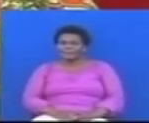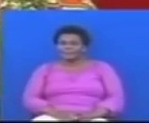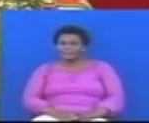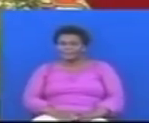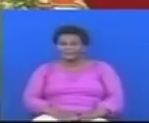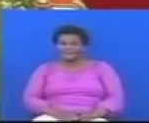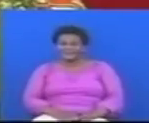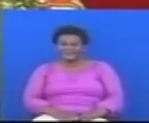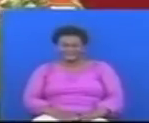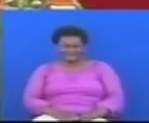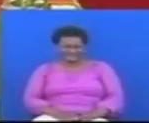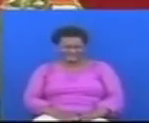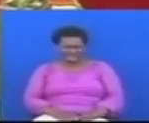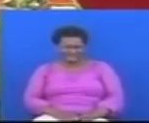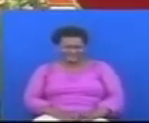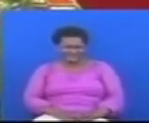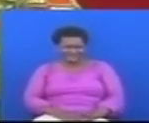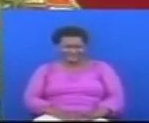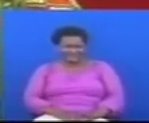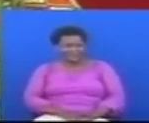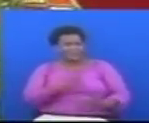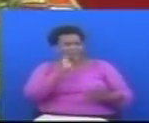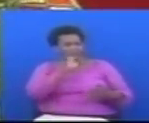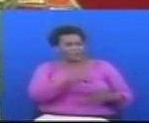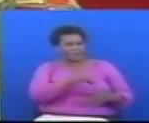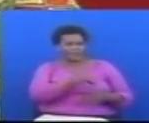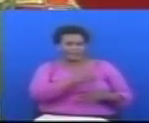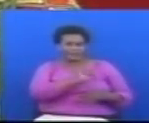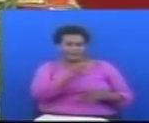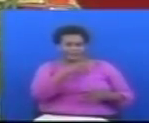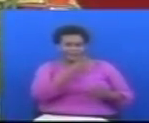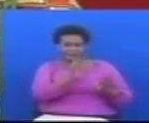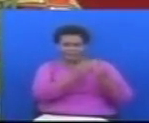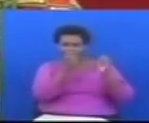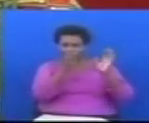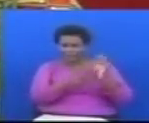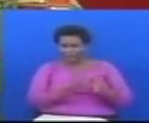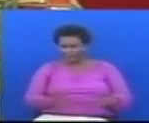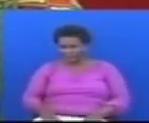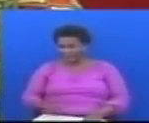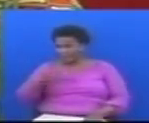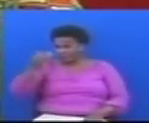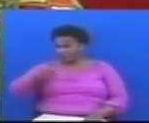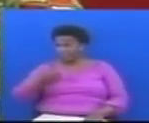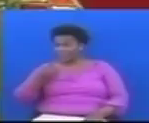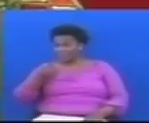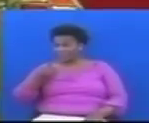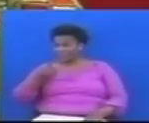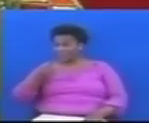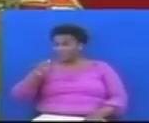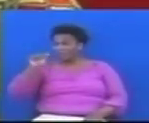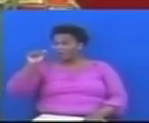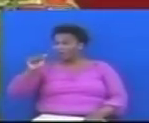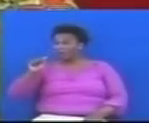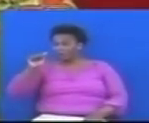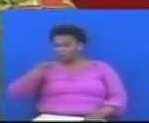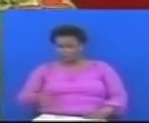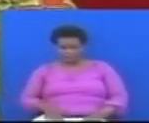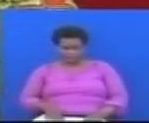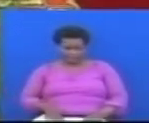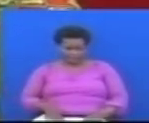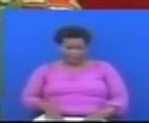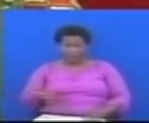2018 tarehe 10 mwezi wa 8 waziri wa nishati na madini, waziri wa